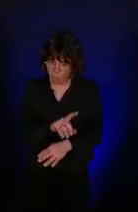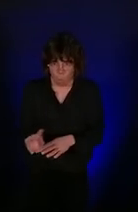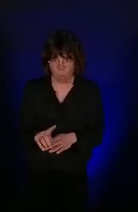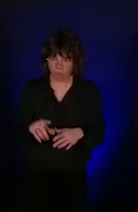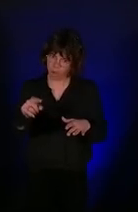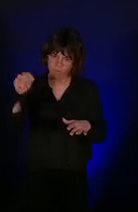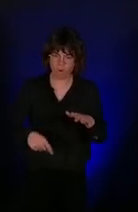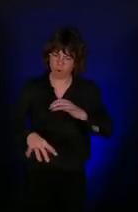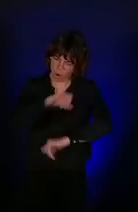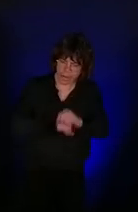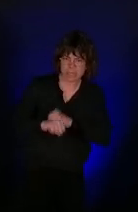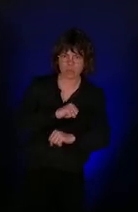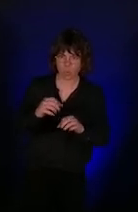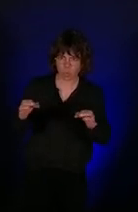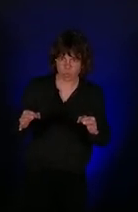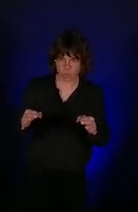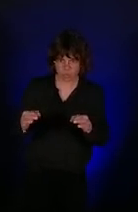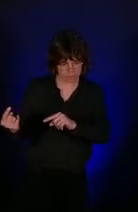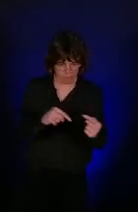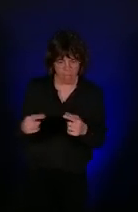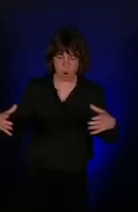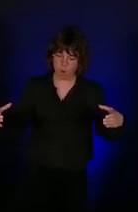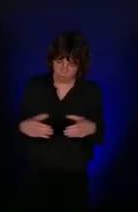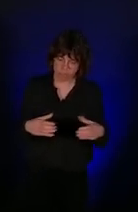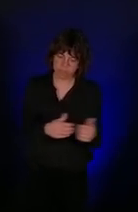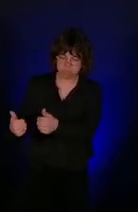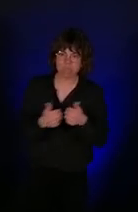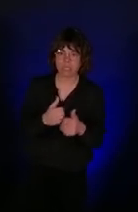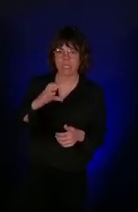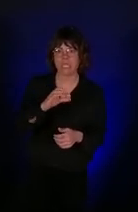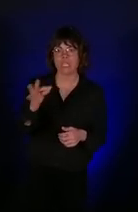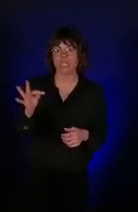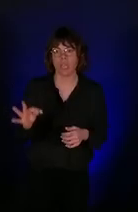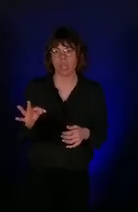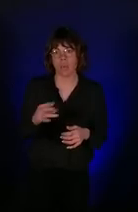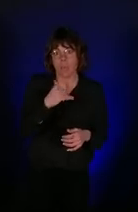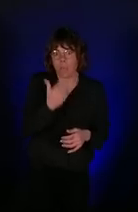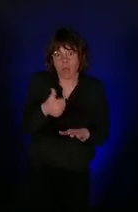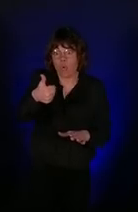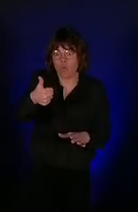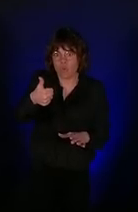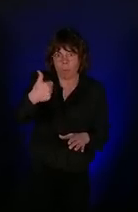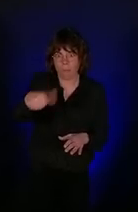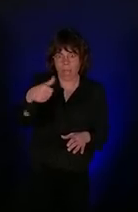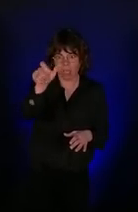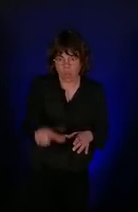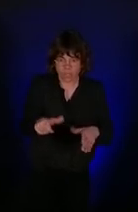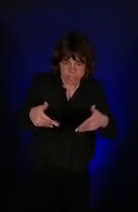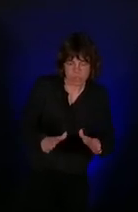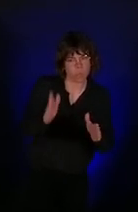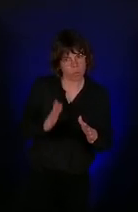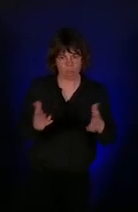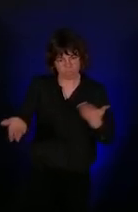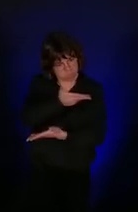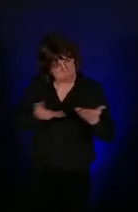mérite de retrouver en son sein des espaces de débat collectif. La CGT ne peut pas avoir qu'une seule voix, on a besoin d'avoir d'espace pour pouvoir